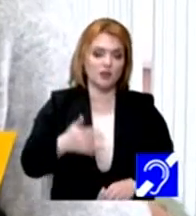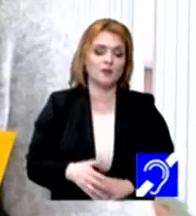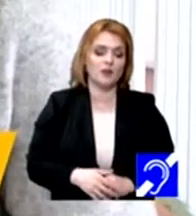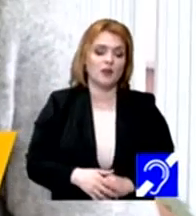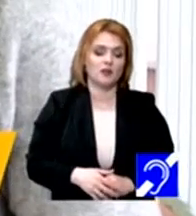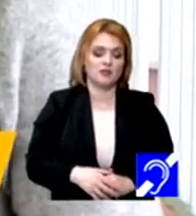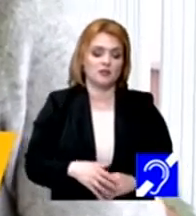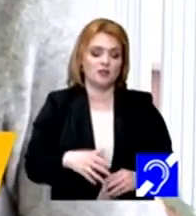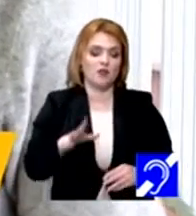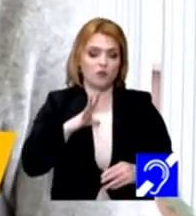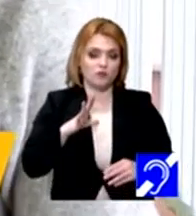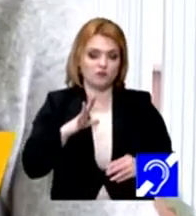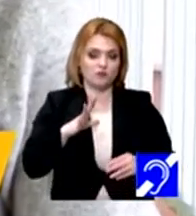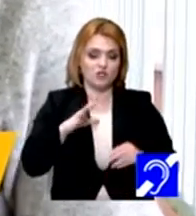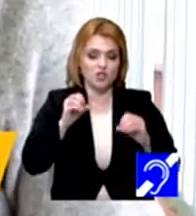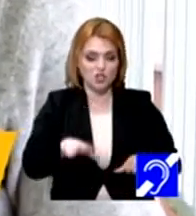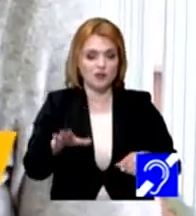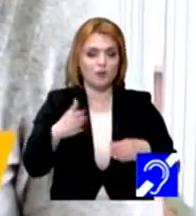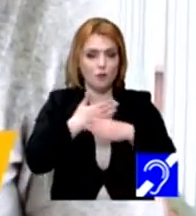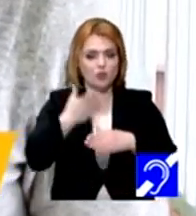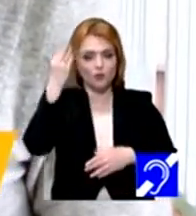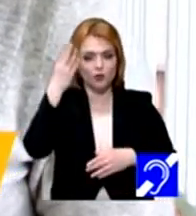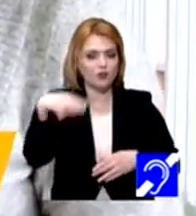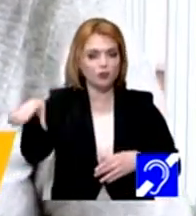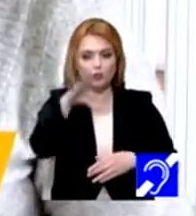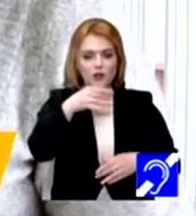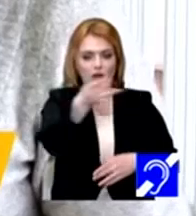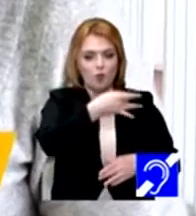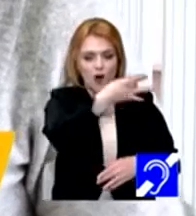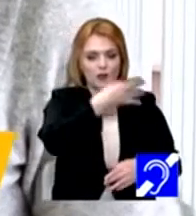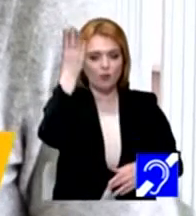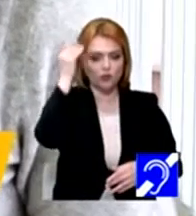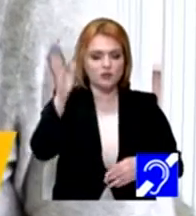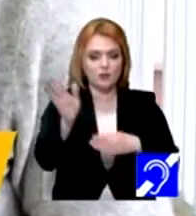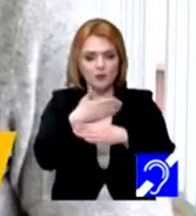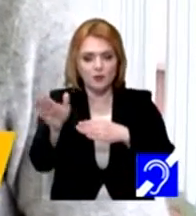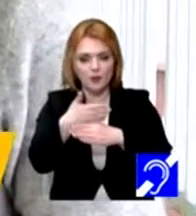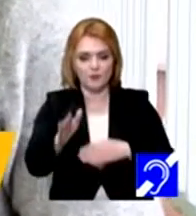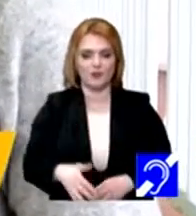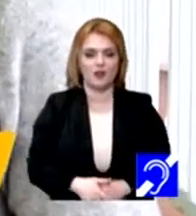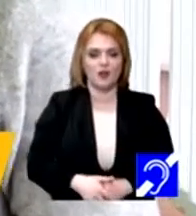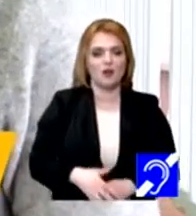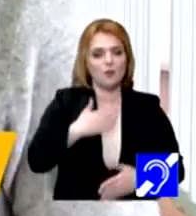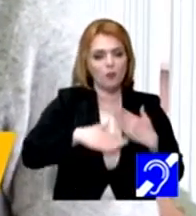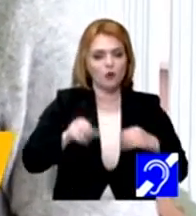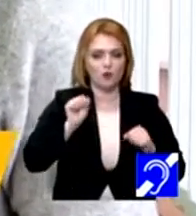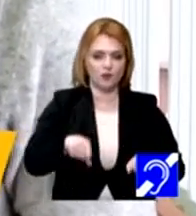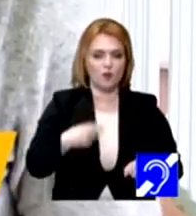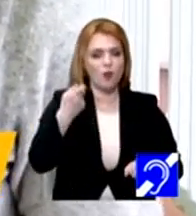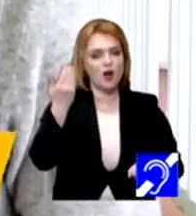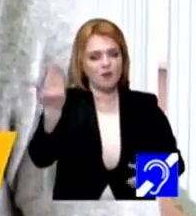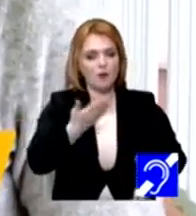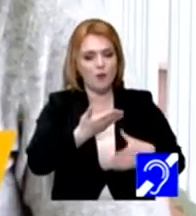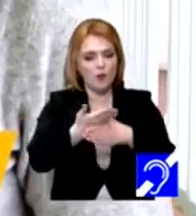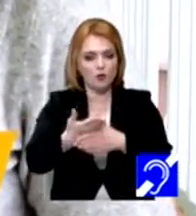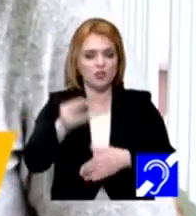raioanele Republicii Moldova și perspectiv ne bucurăm că putem veni ca un suport în